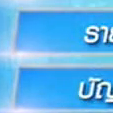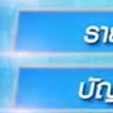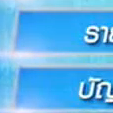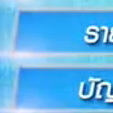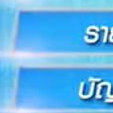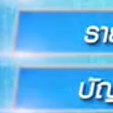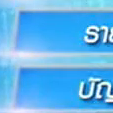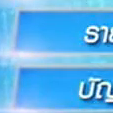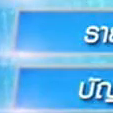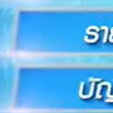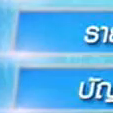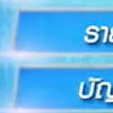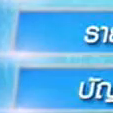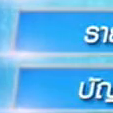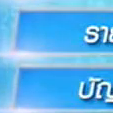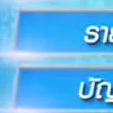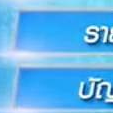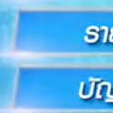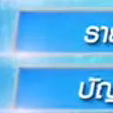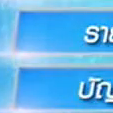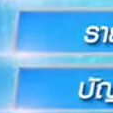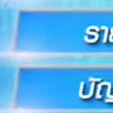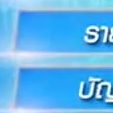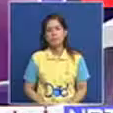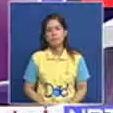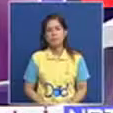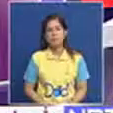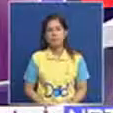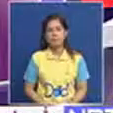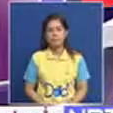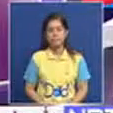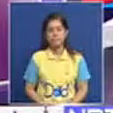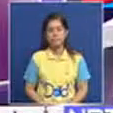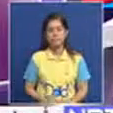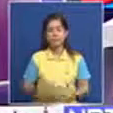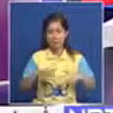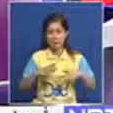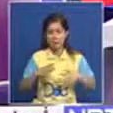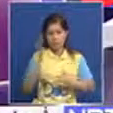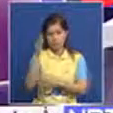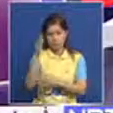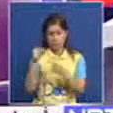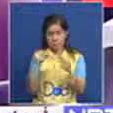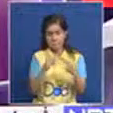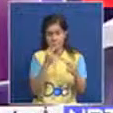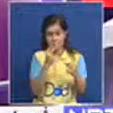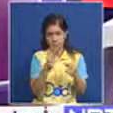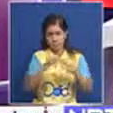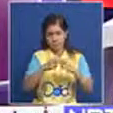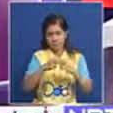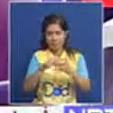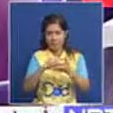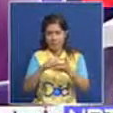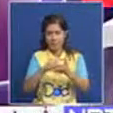ล้านบาทค่ะ พักกันสักครู่ครับเดี๋ยวช่วงหน้ามาดูการแก้ปัญหาภัยแล้งกันสักครู่ครับ